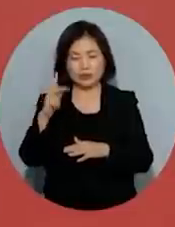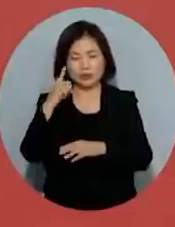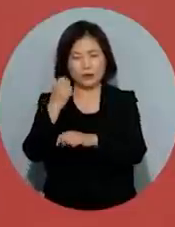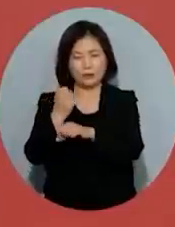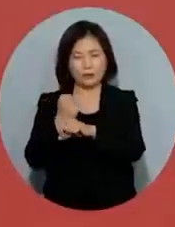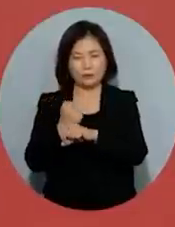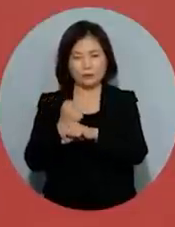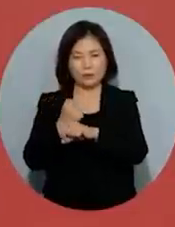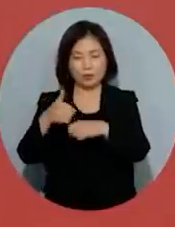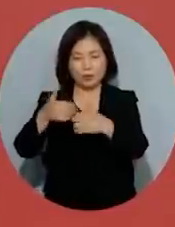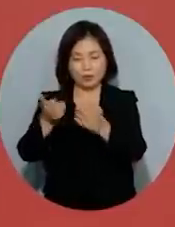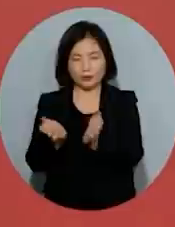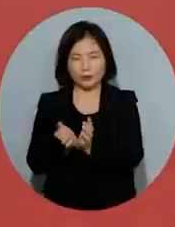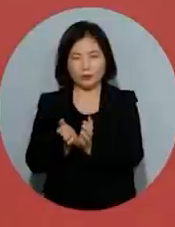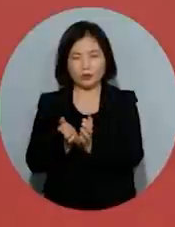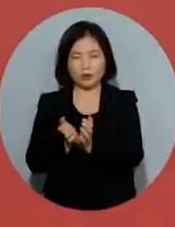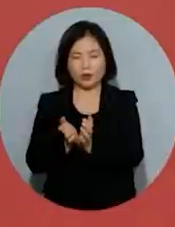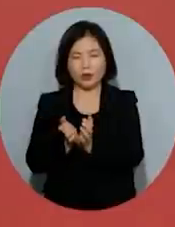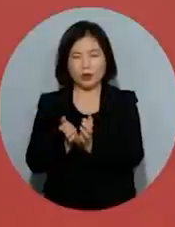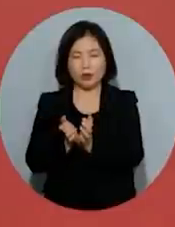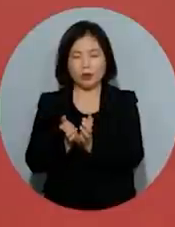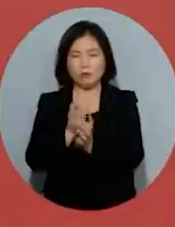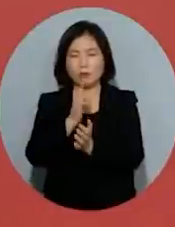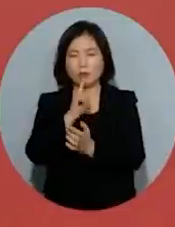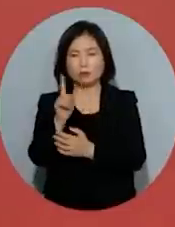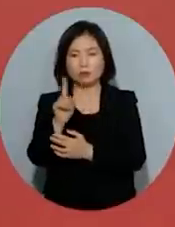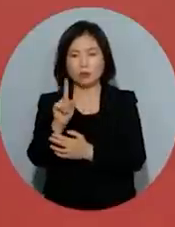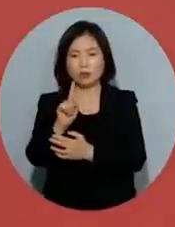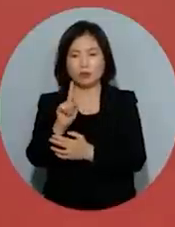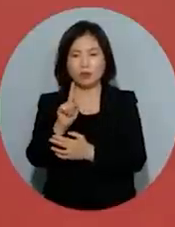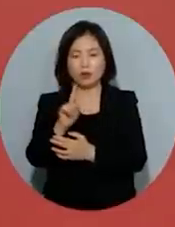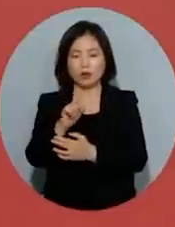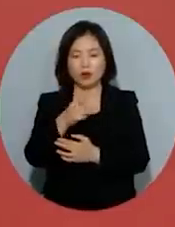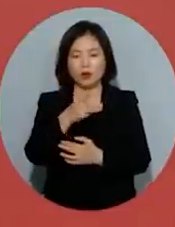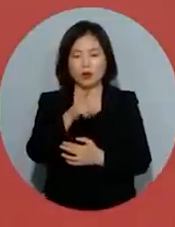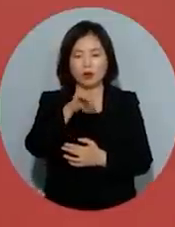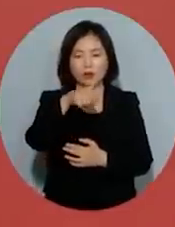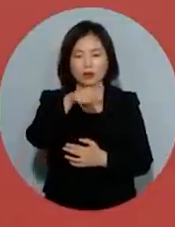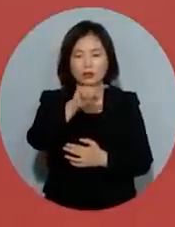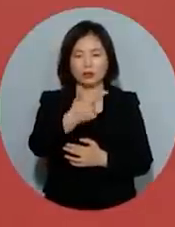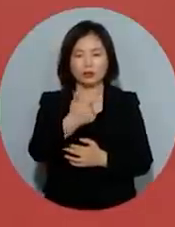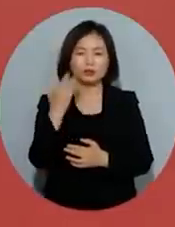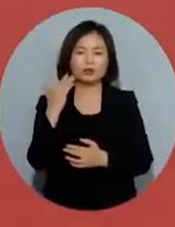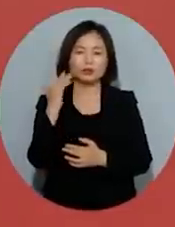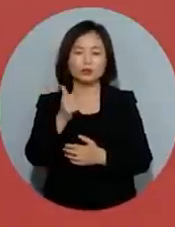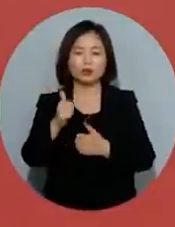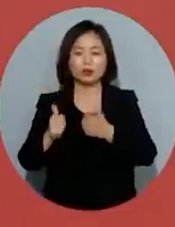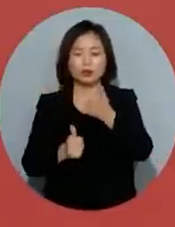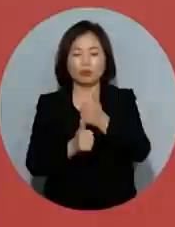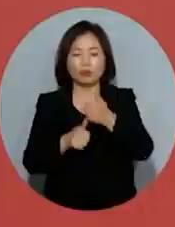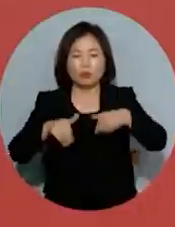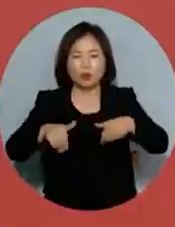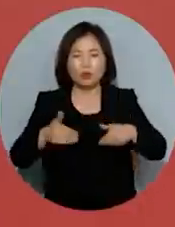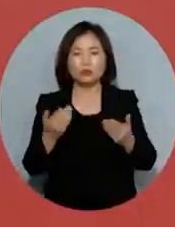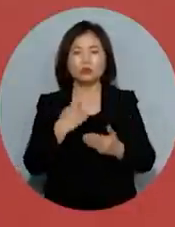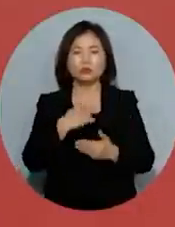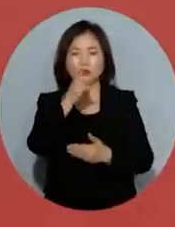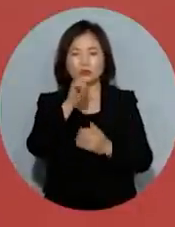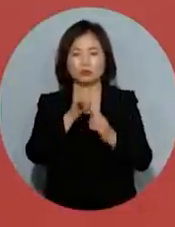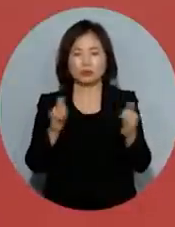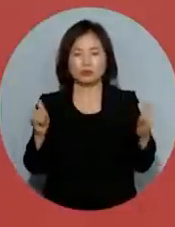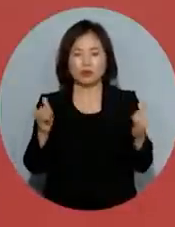더그밴도 선임 연구원인데 이 사람이 레이건 대통령의 특별 보좌관 출신입니다. 이미